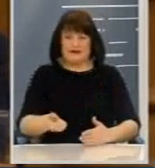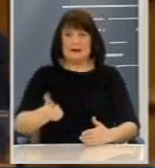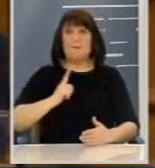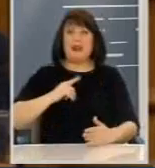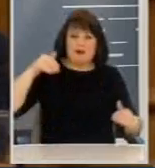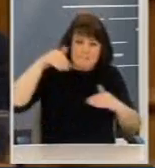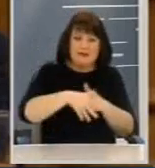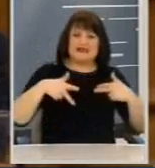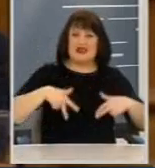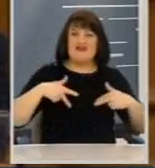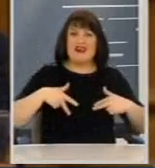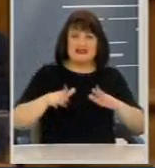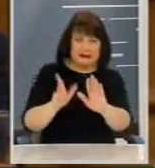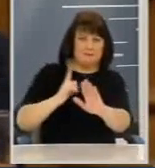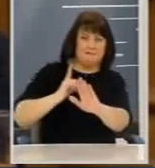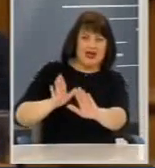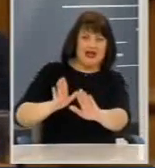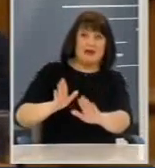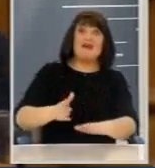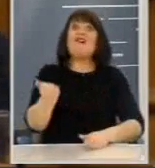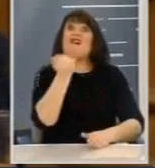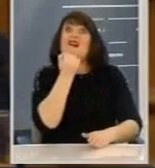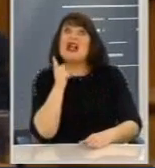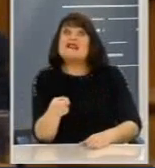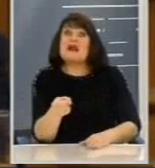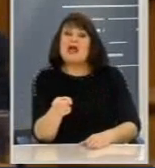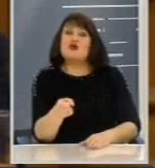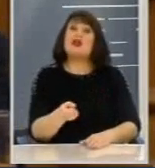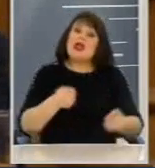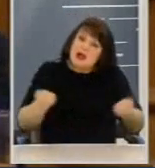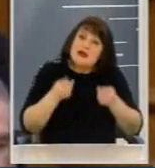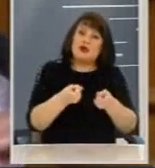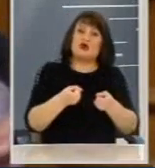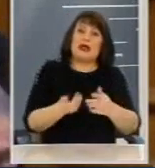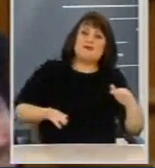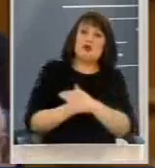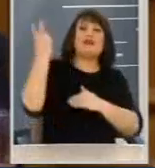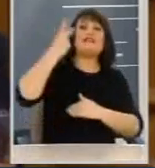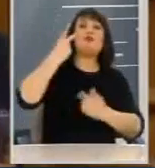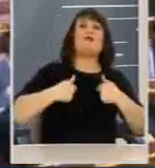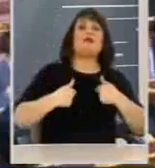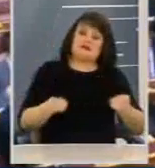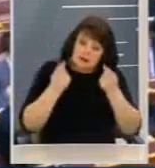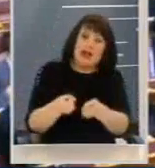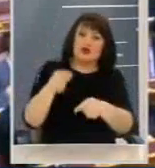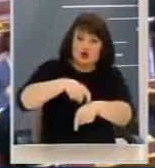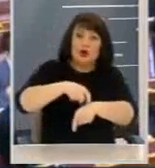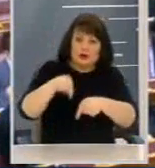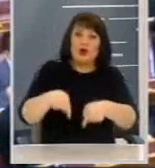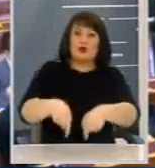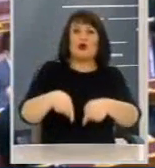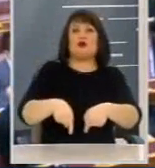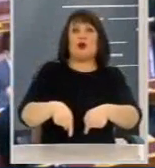κλείσει και εμείς θα τους ρίξουμε, είστε γελασμένος. Καταθέστε λοιπόν πρόταση μορφής. Πρόταση μορφής τώρα.